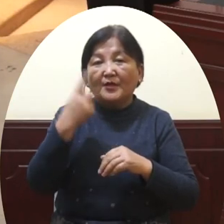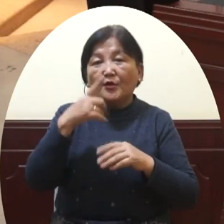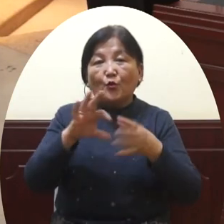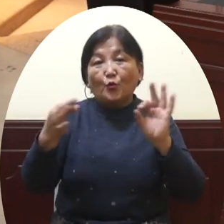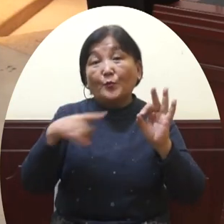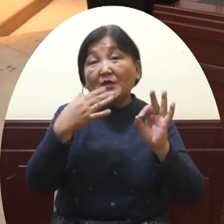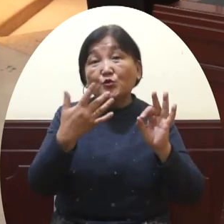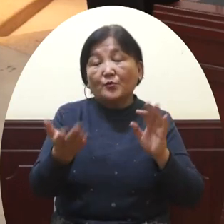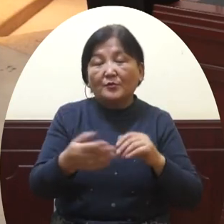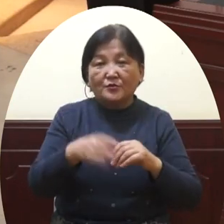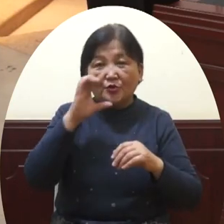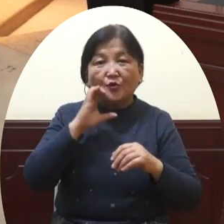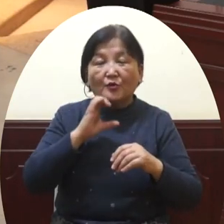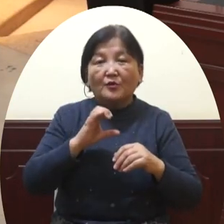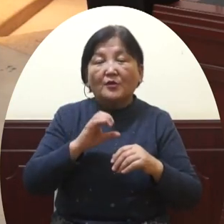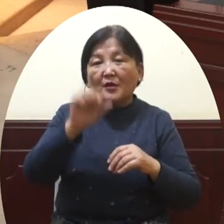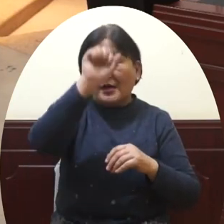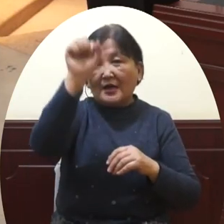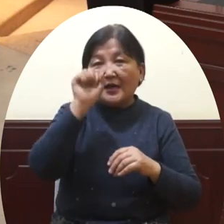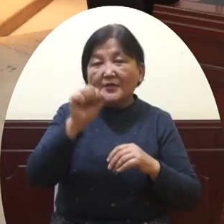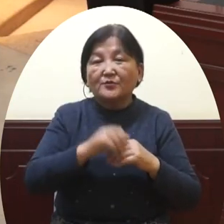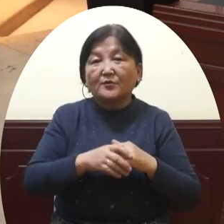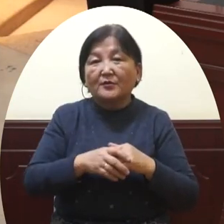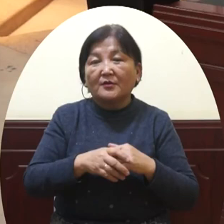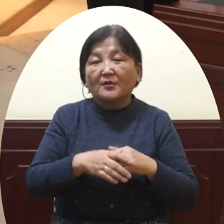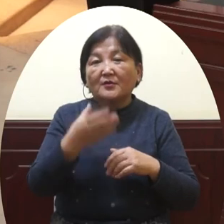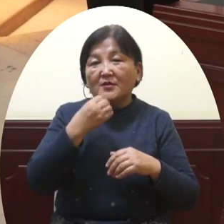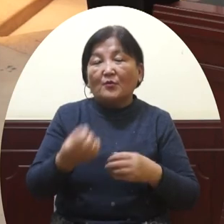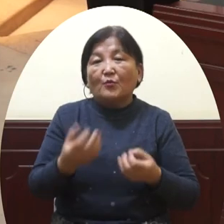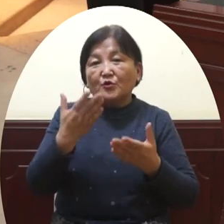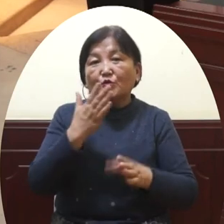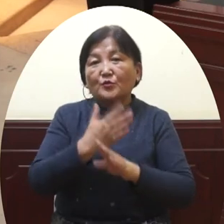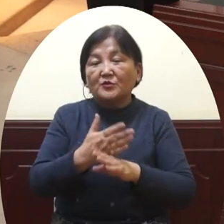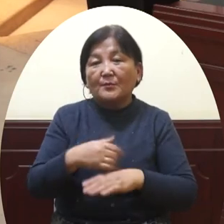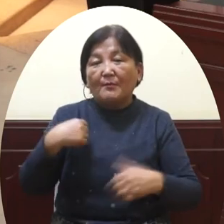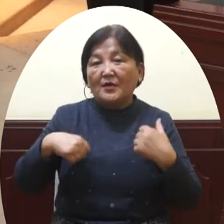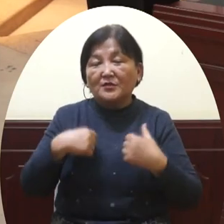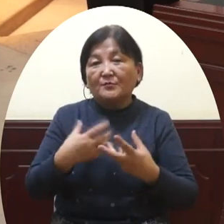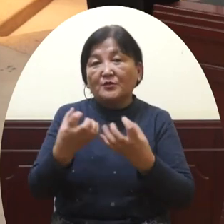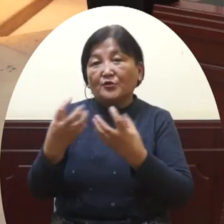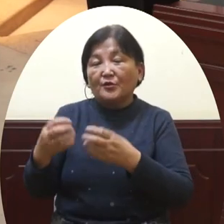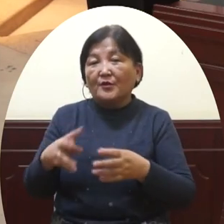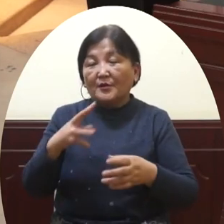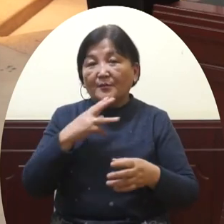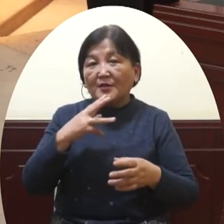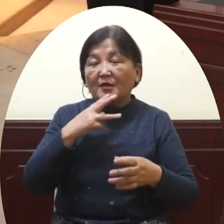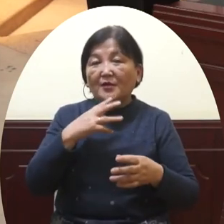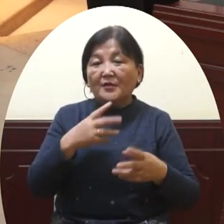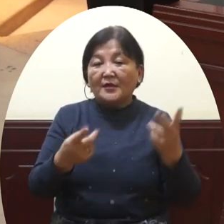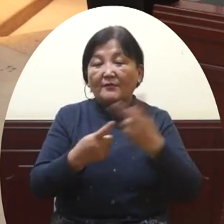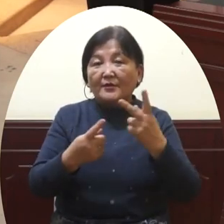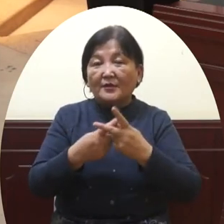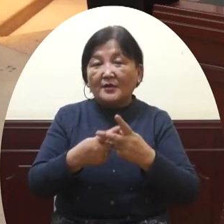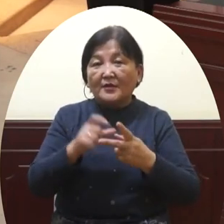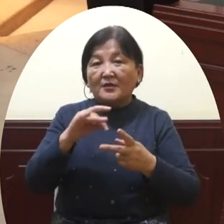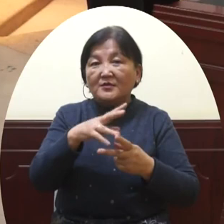За тэгээ сонирхолтой асуултуудтай цаахан болж үү ялангуяа гэрэлт од шиг үйлдэл бас нэлээд олон удаа нэг мэдээлэл ирсээр ярьсаг